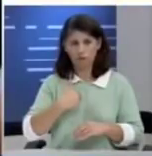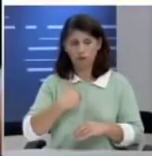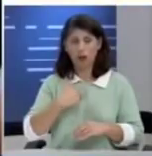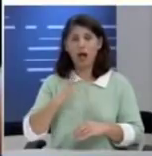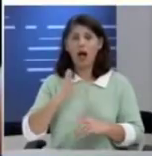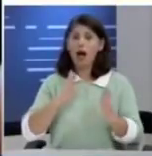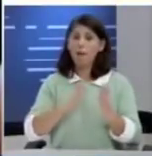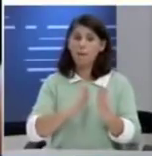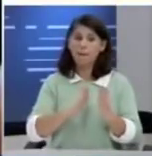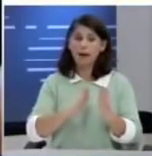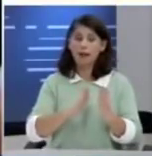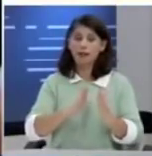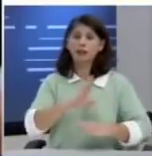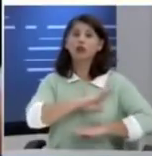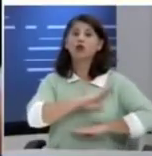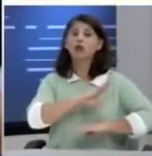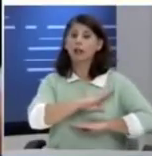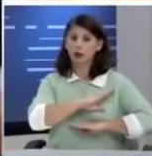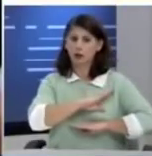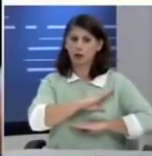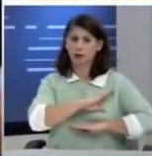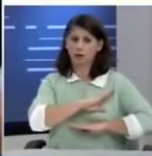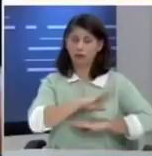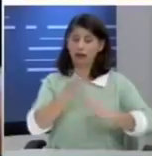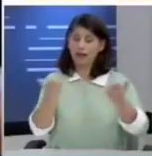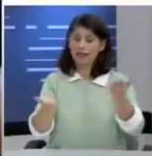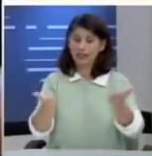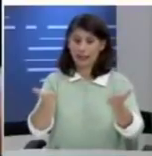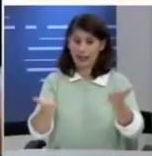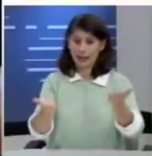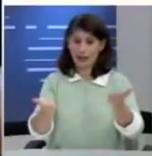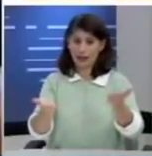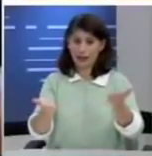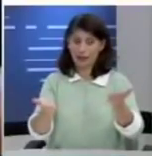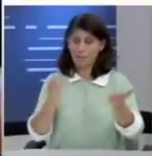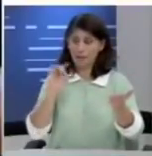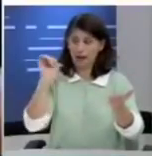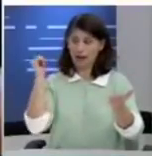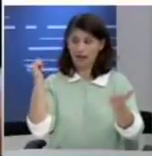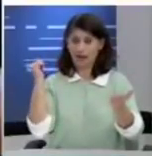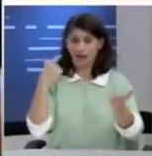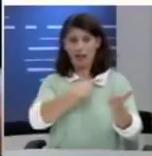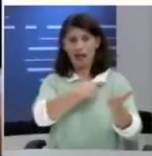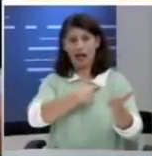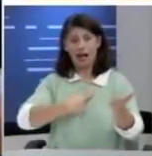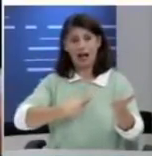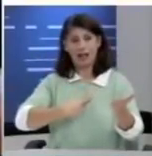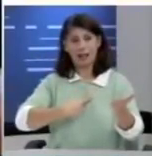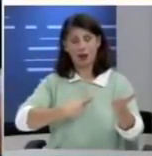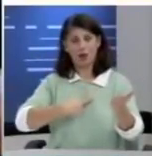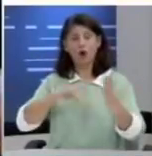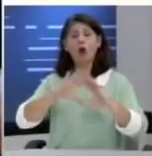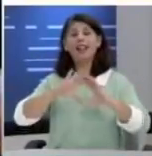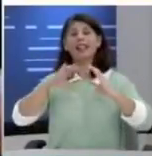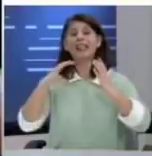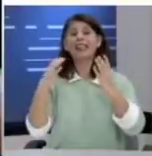αλλά απέναντι στις ένοπλες δυνάμεις. Συνέκρινε τον μέχρι χθες αρχηγό του Γενικού Επιτελείου των